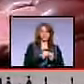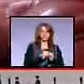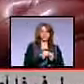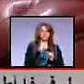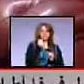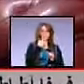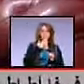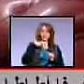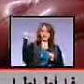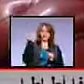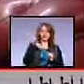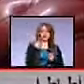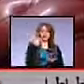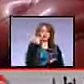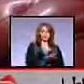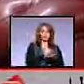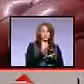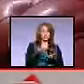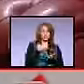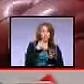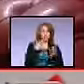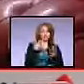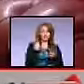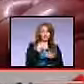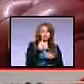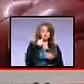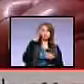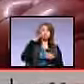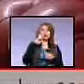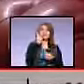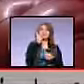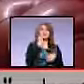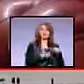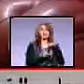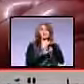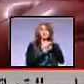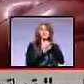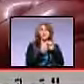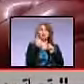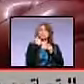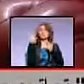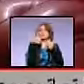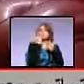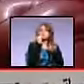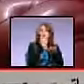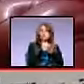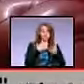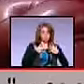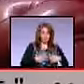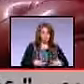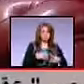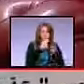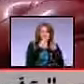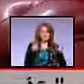سكريبت، وانا اتحمل مسؤولية سكريبت، يعني عشان بس الناس يعني تبقى اللي هو بياخد باله من الراكورات، بياخد باله من استمرارية